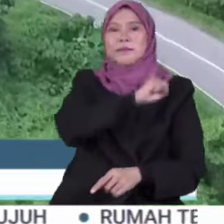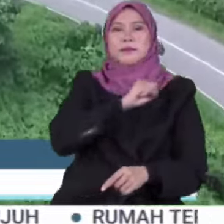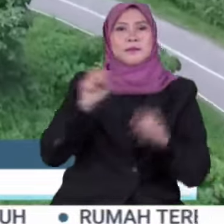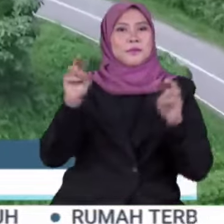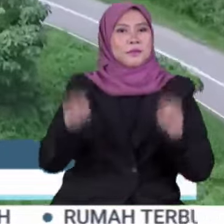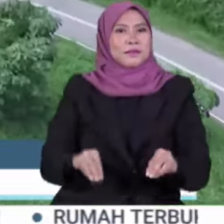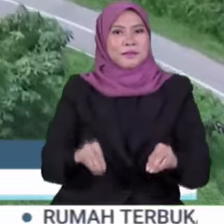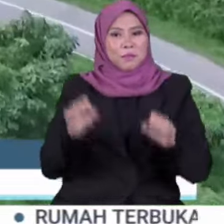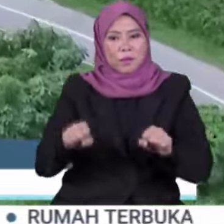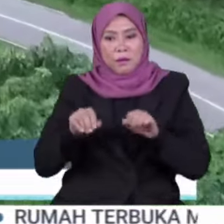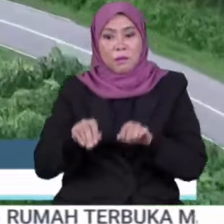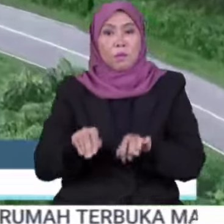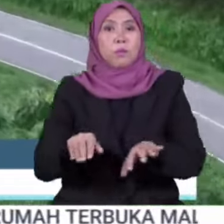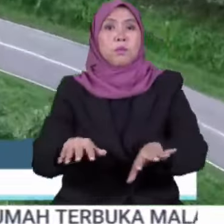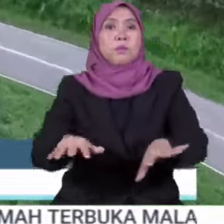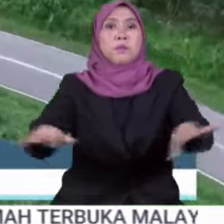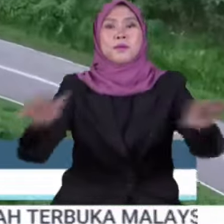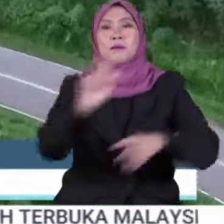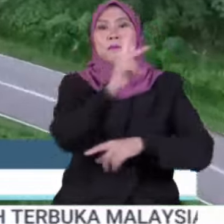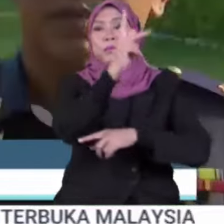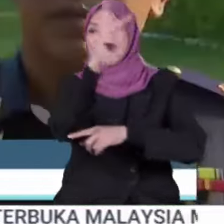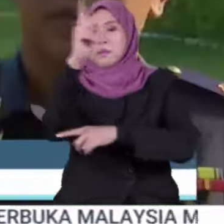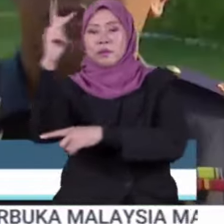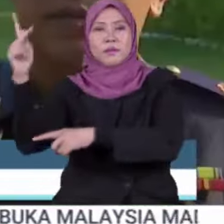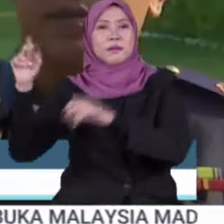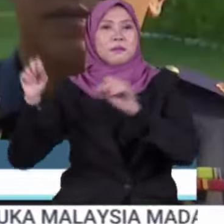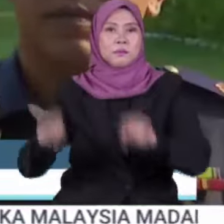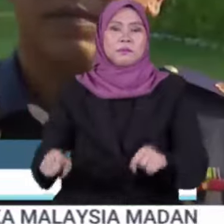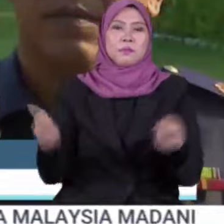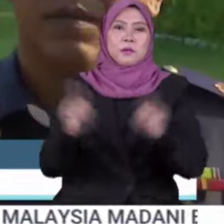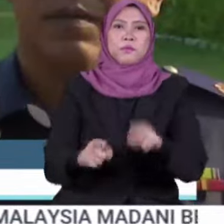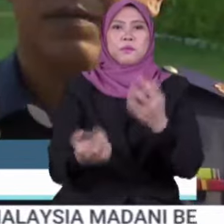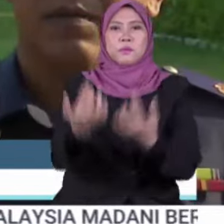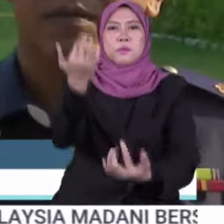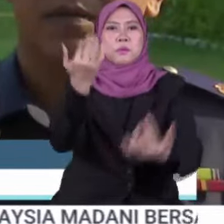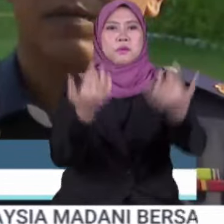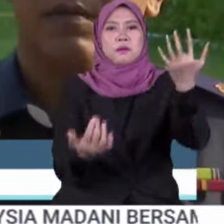mungkin akan menyerebak ke kebun dan sebagainya yang akan menyumbangkan kepada